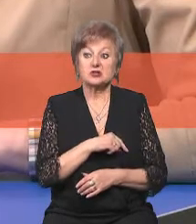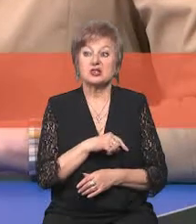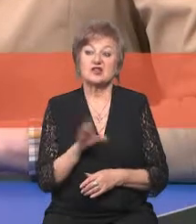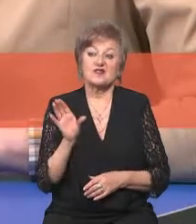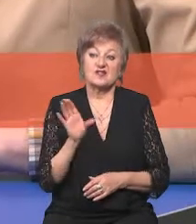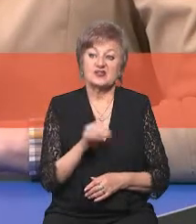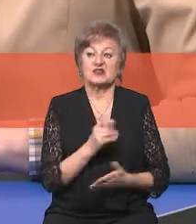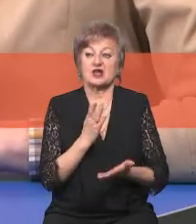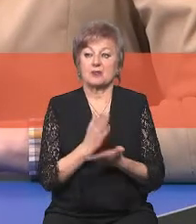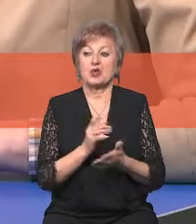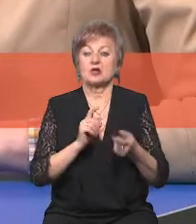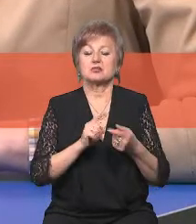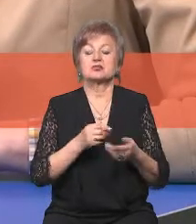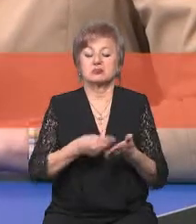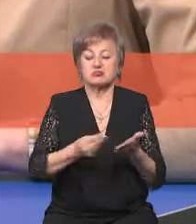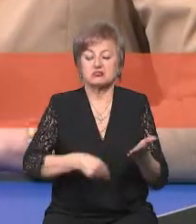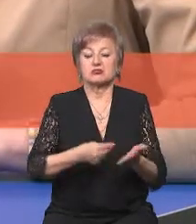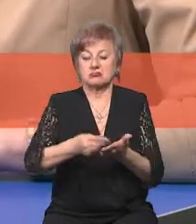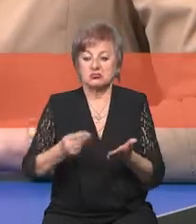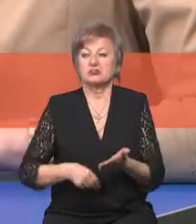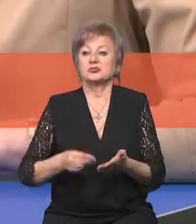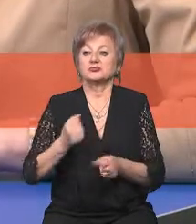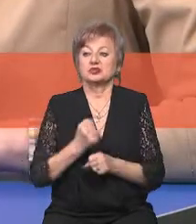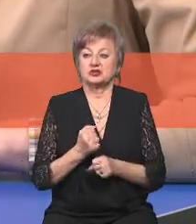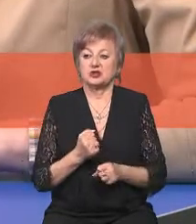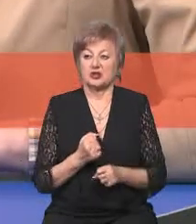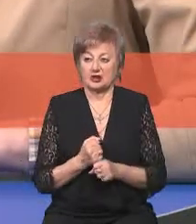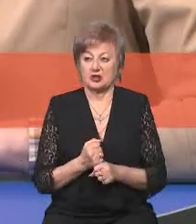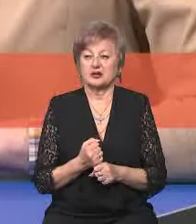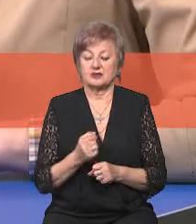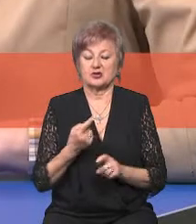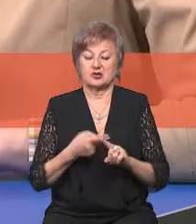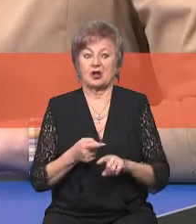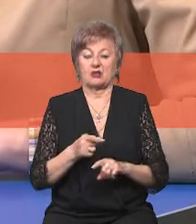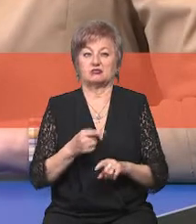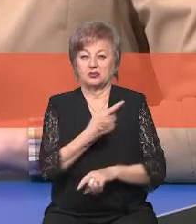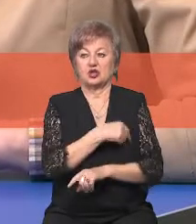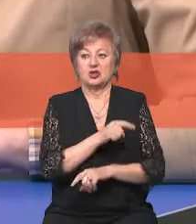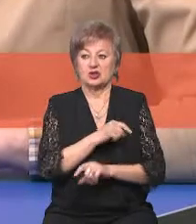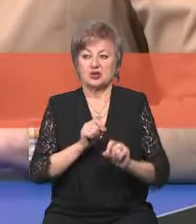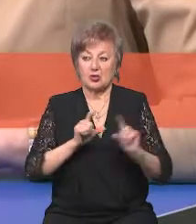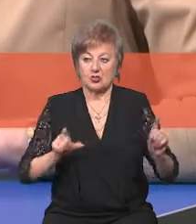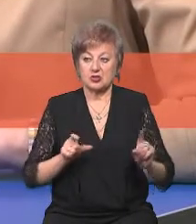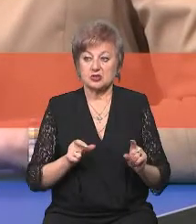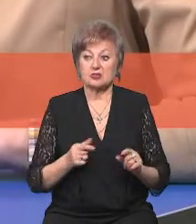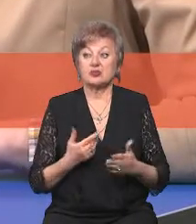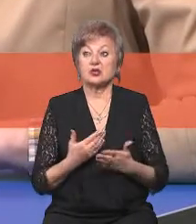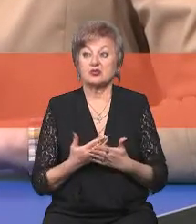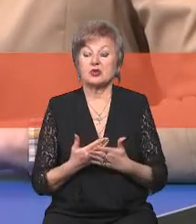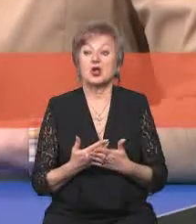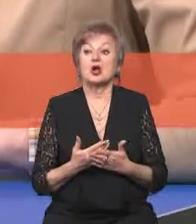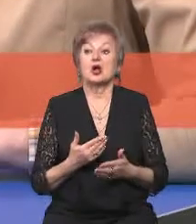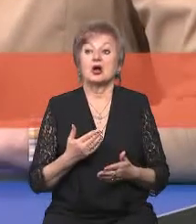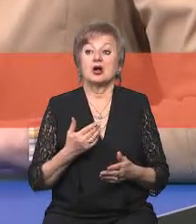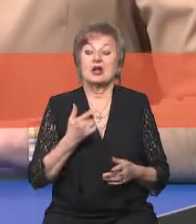всі мають контракти з НСЗУ та перетворені на комунальні, на комерційні підприємства. Бо тільки з комунальними, некомерційними